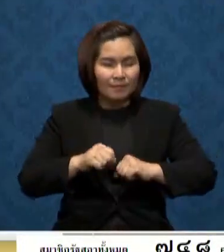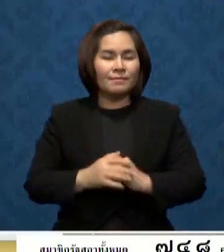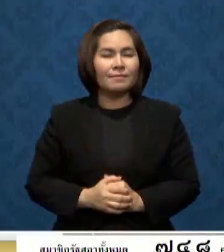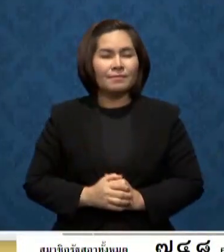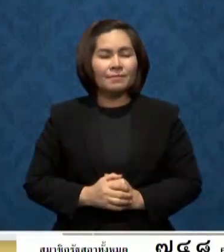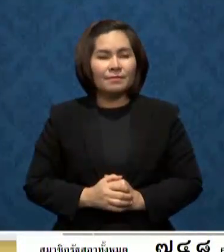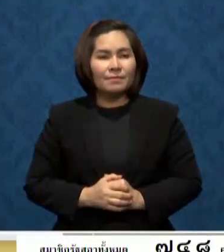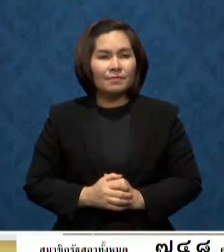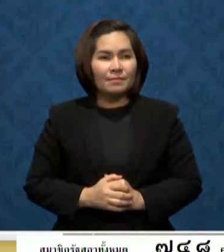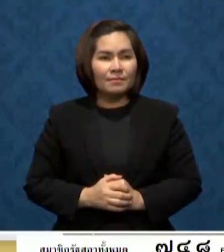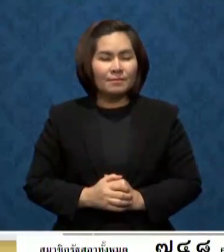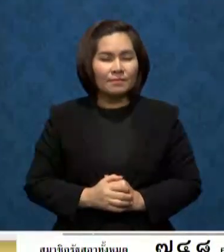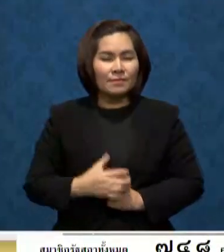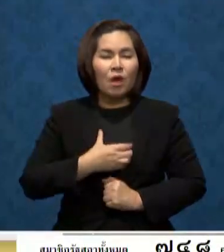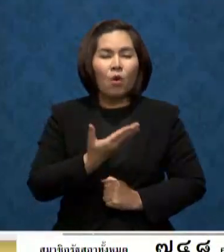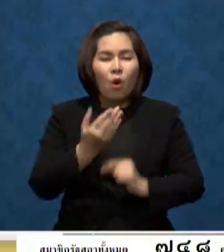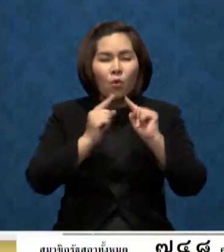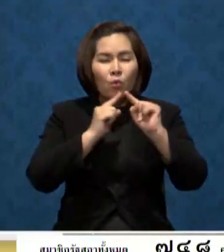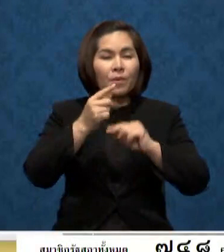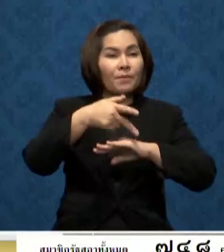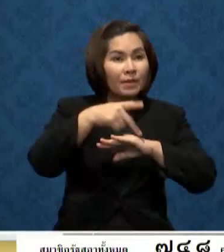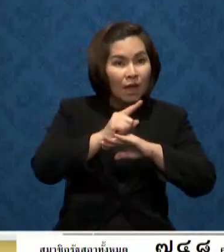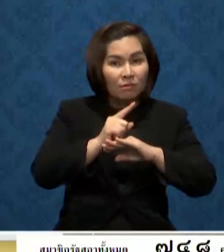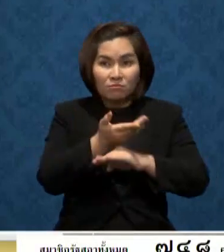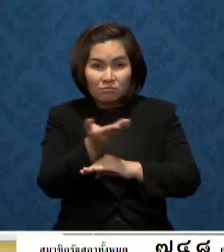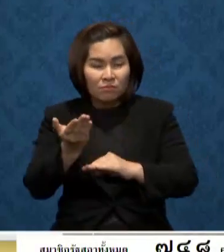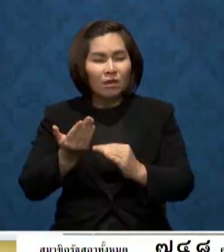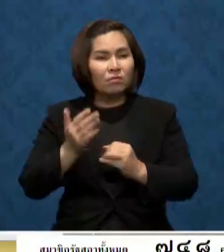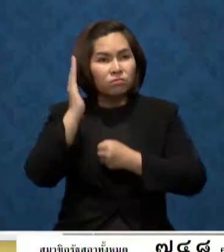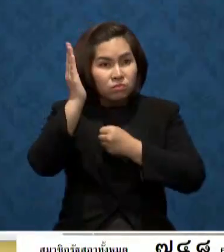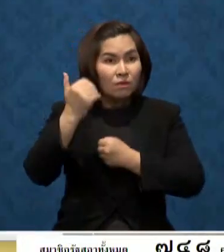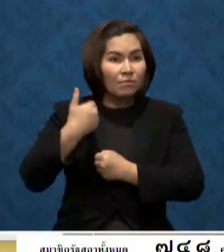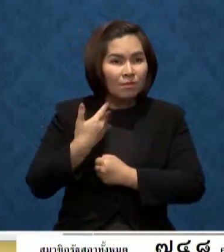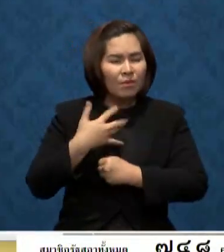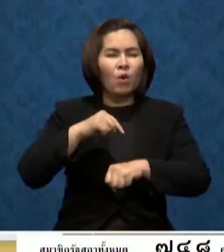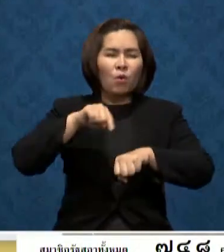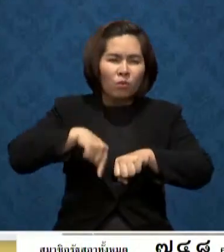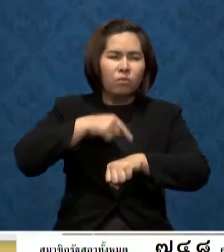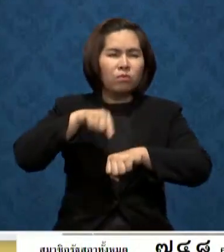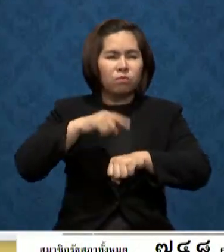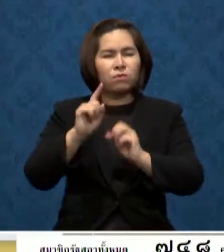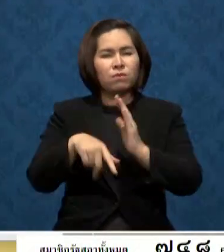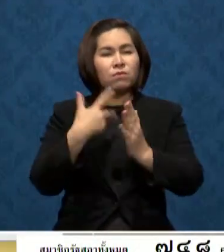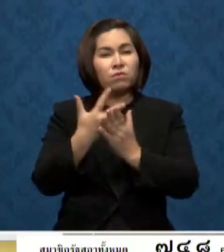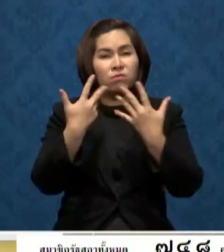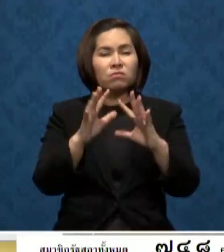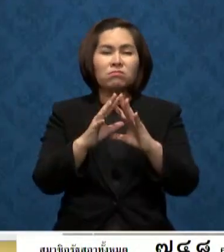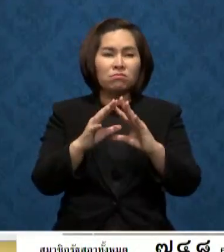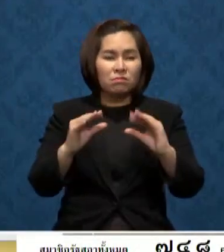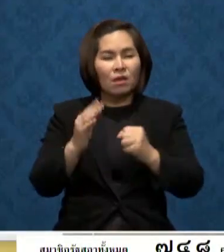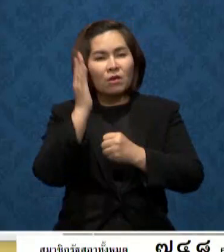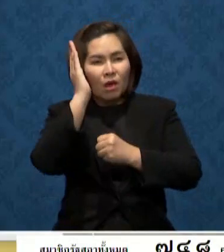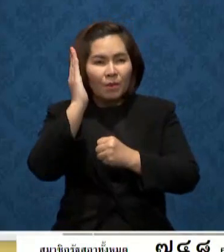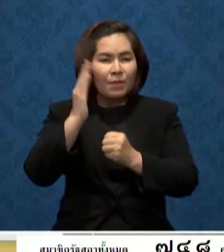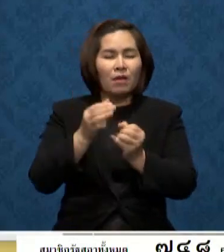ครับผมก็หารือท่านประธานและที่ประชุมไปแล้วว่าจะอภิปรายหรือไม่ท่านก็ใช้เวลากันมา 2-3 ชั่วโมงเนี่ยก็ไม่อภิปรายเพราะ